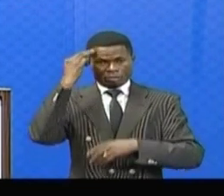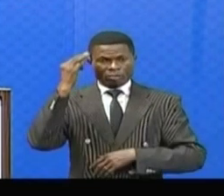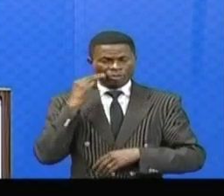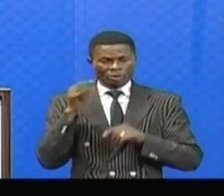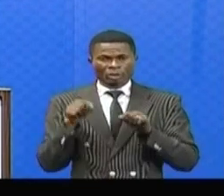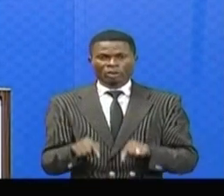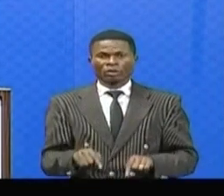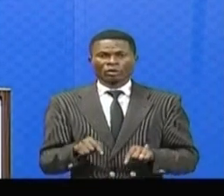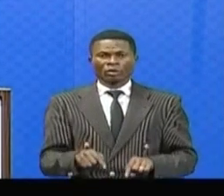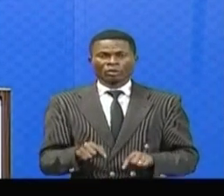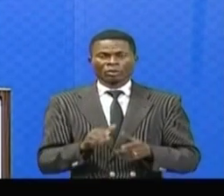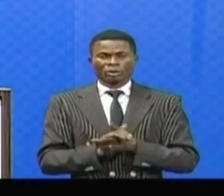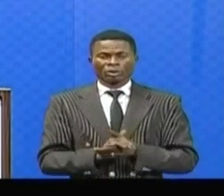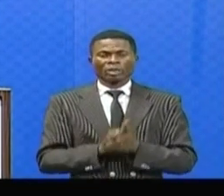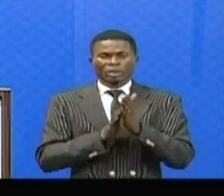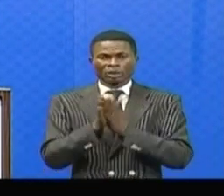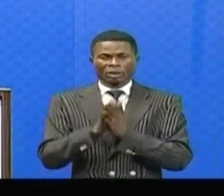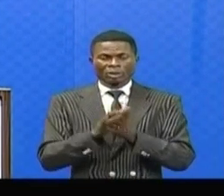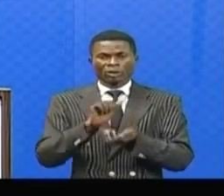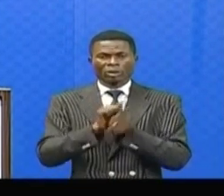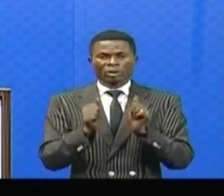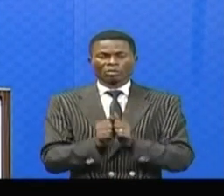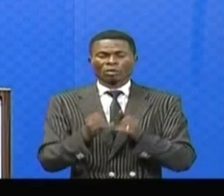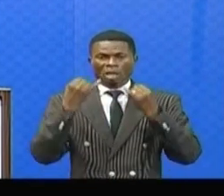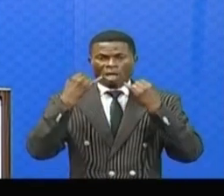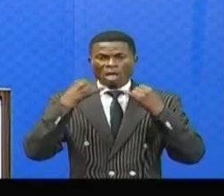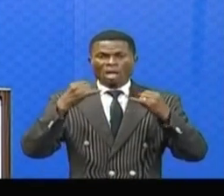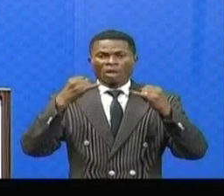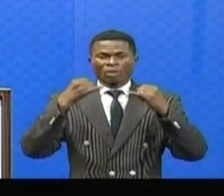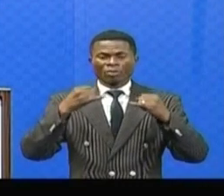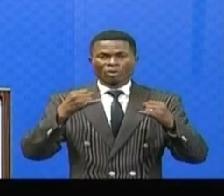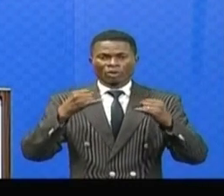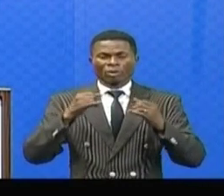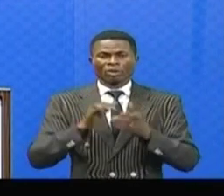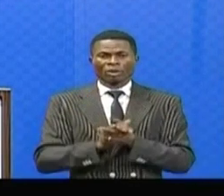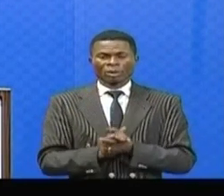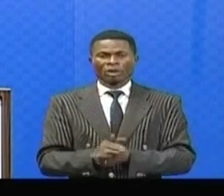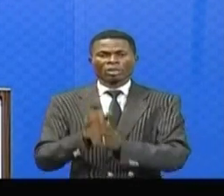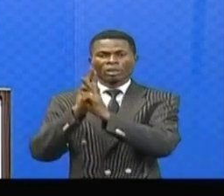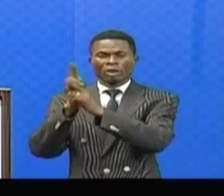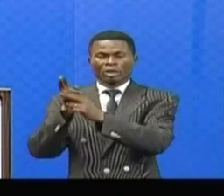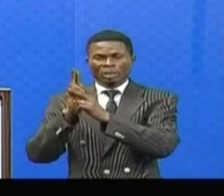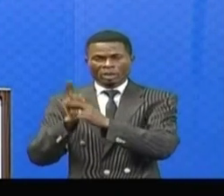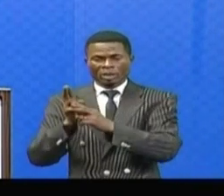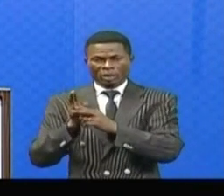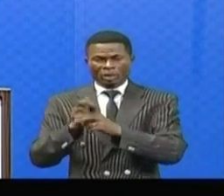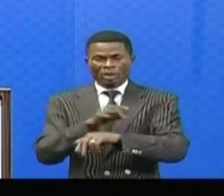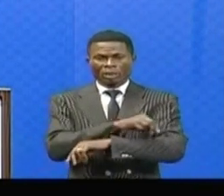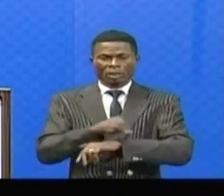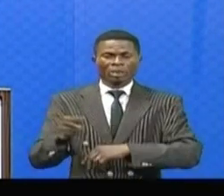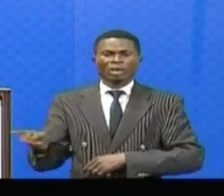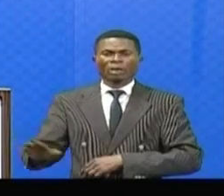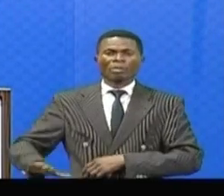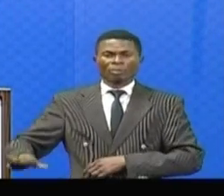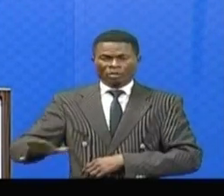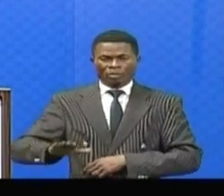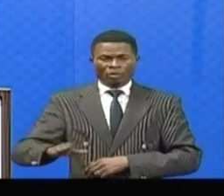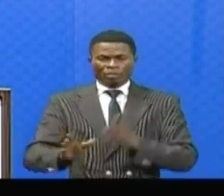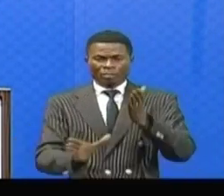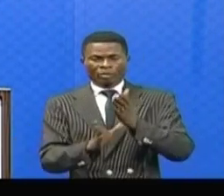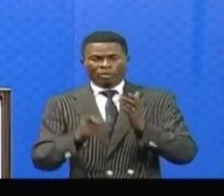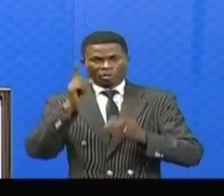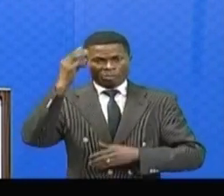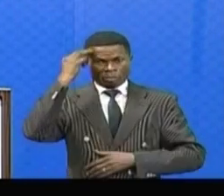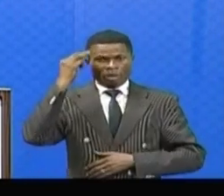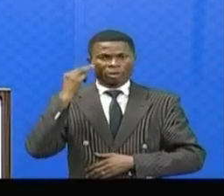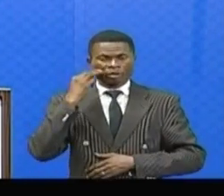ce jour, relatif aux points d'information, État et administration du territoire, le vice-premier